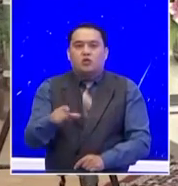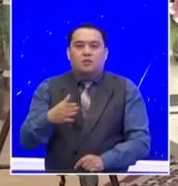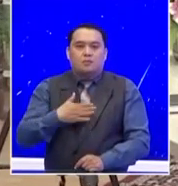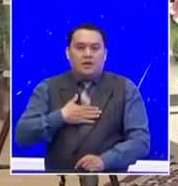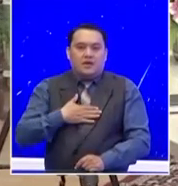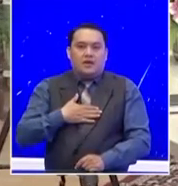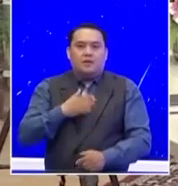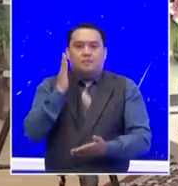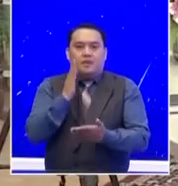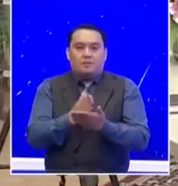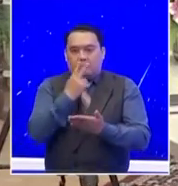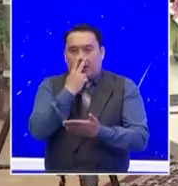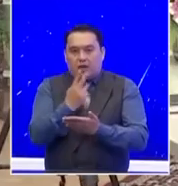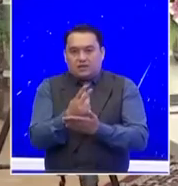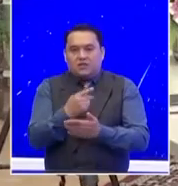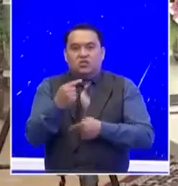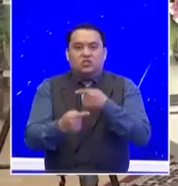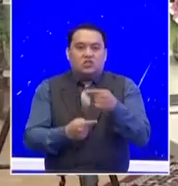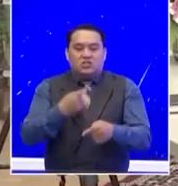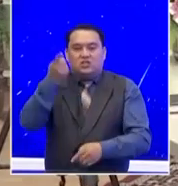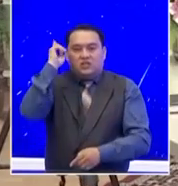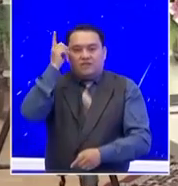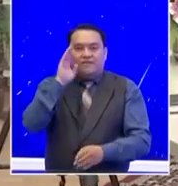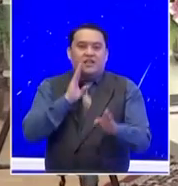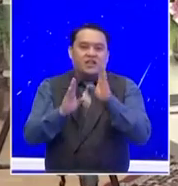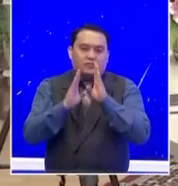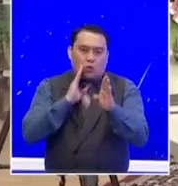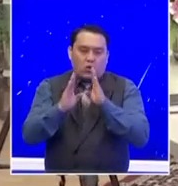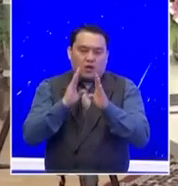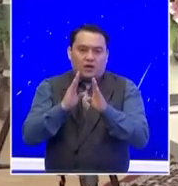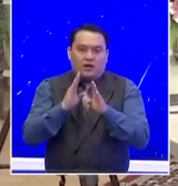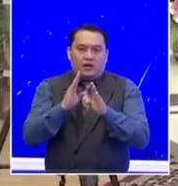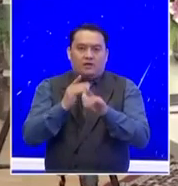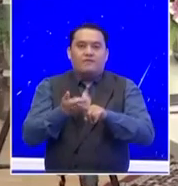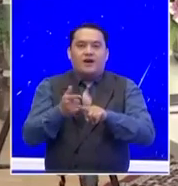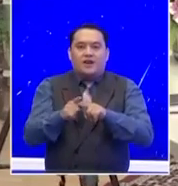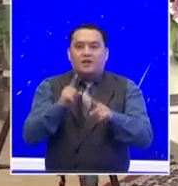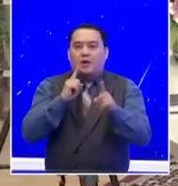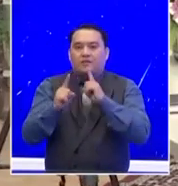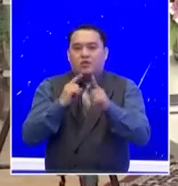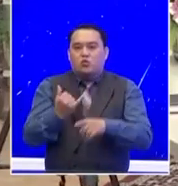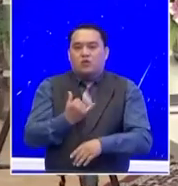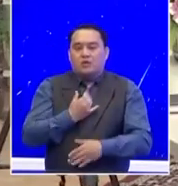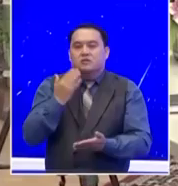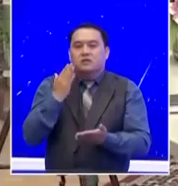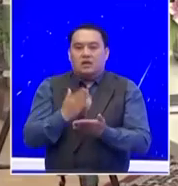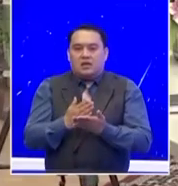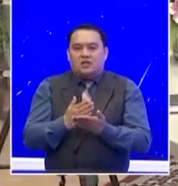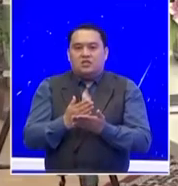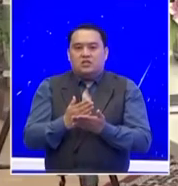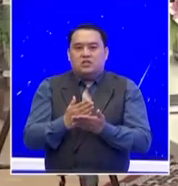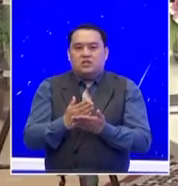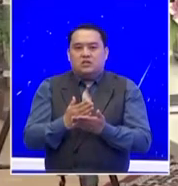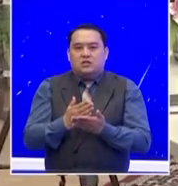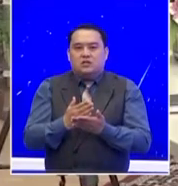в прямом эфире показываем через Инстаграм и Фейсбук. Также в этом конференции наши читатели,